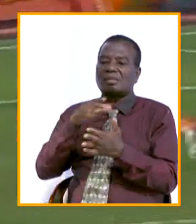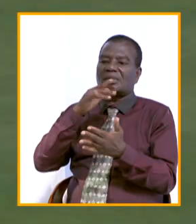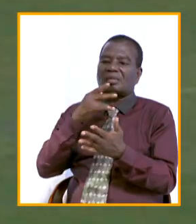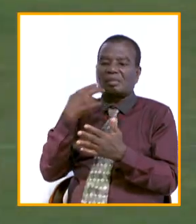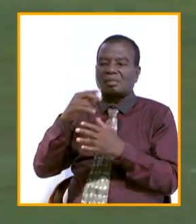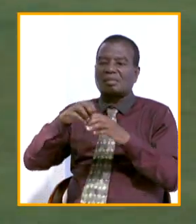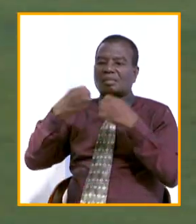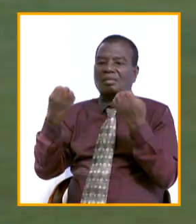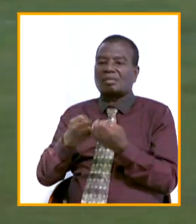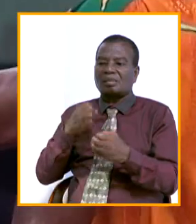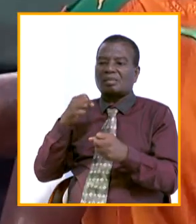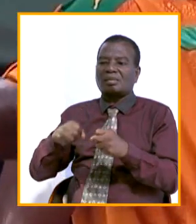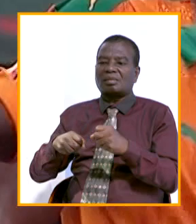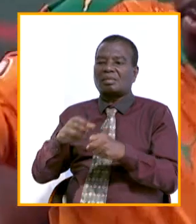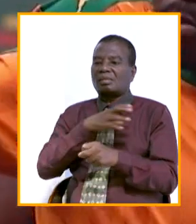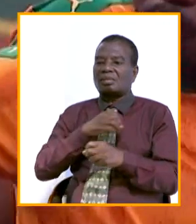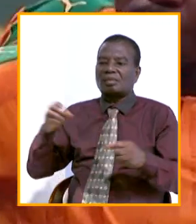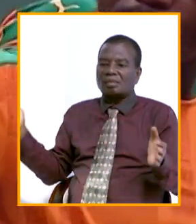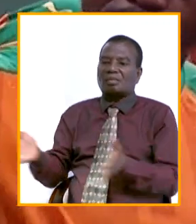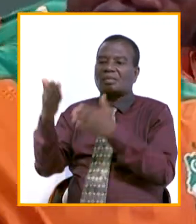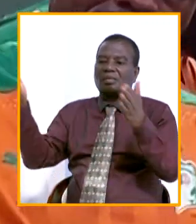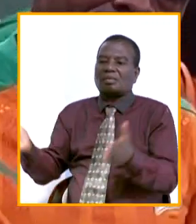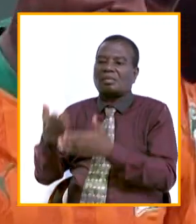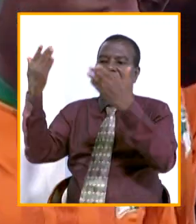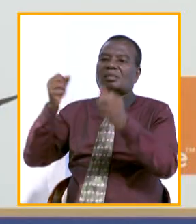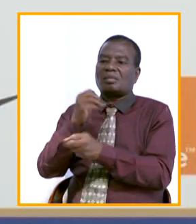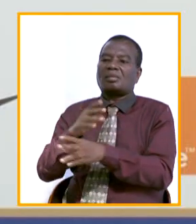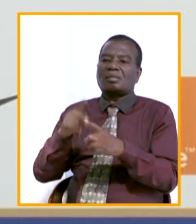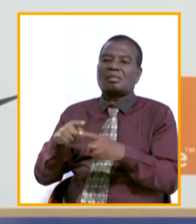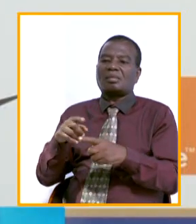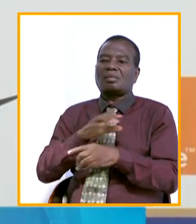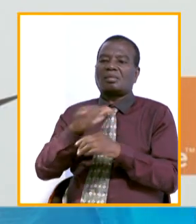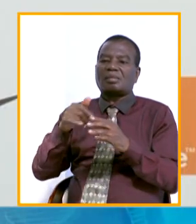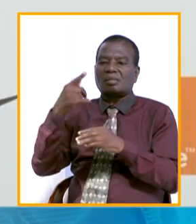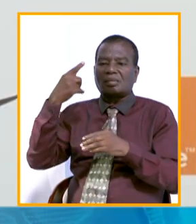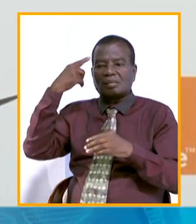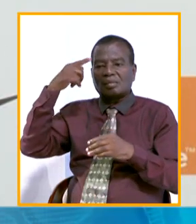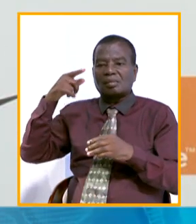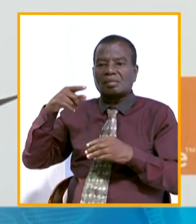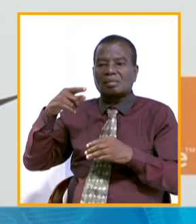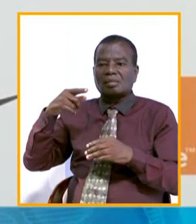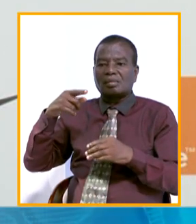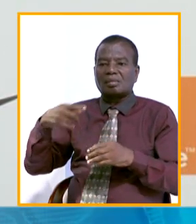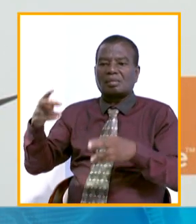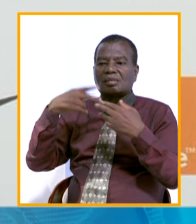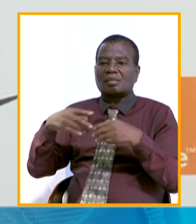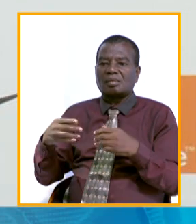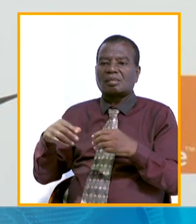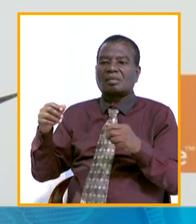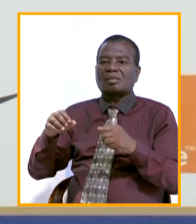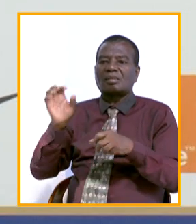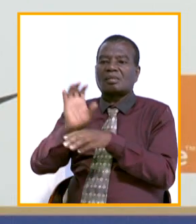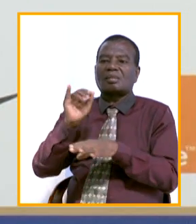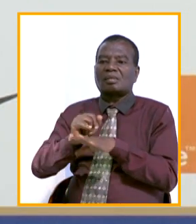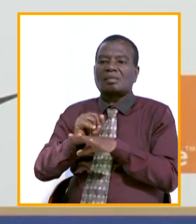voir une équipe concurrente et motivée, prête à tout donner. C'est un honneur de venir avec les éléphants de la Côte